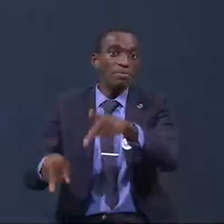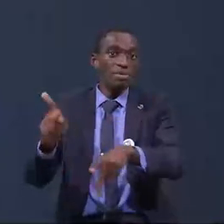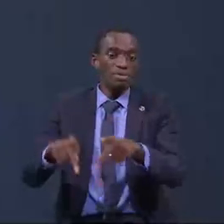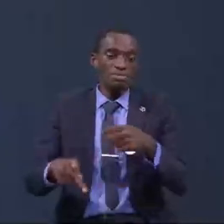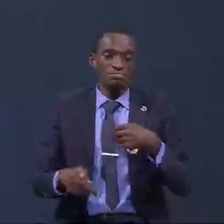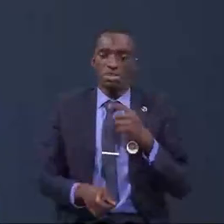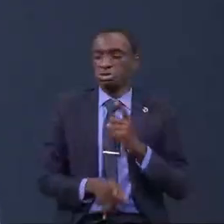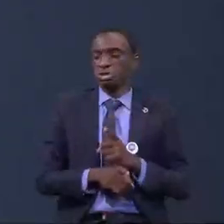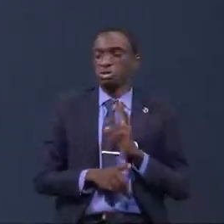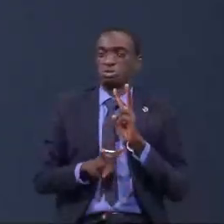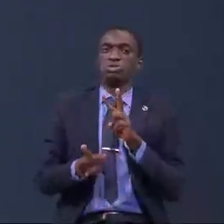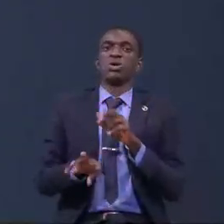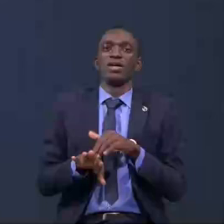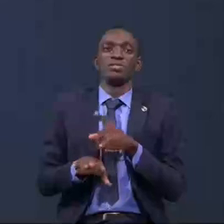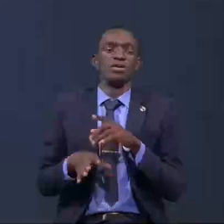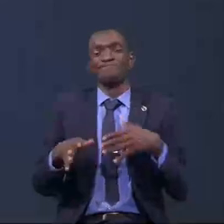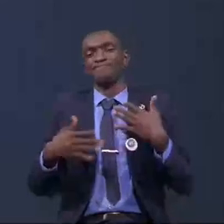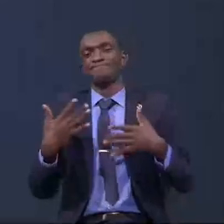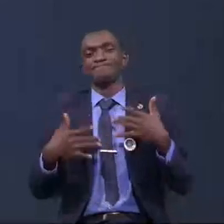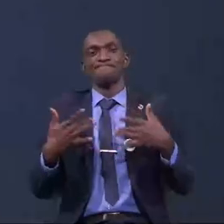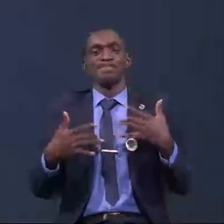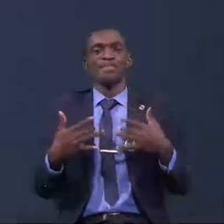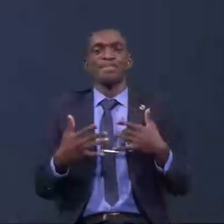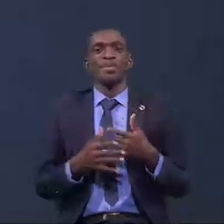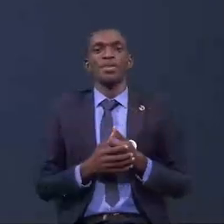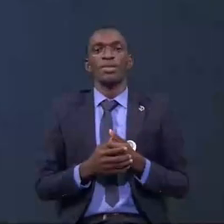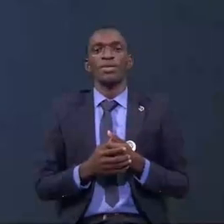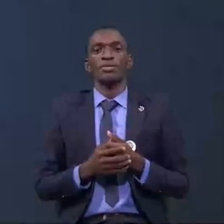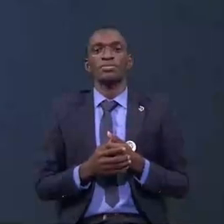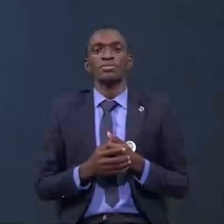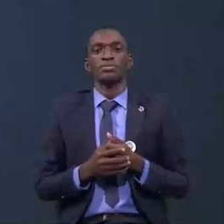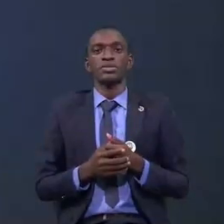Quand ils étaient méchants envers les autres, je les regardais avec plaisir.